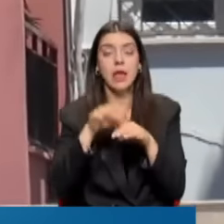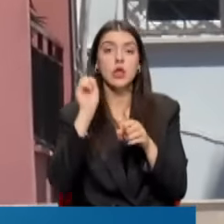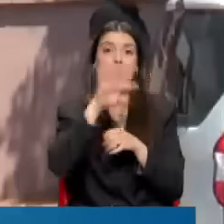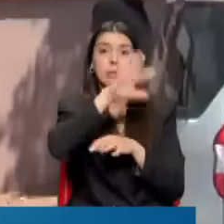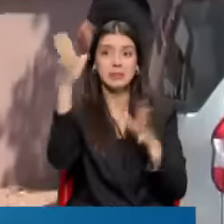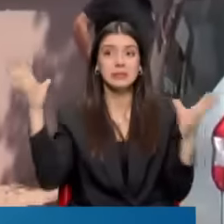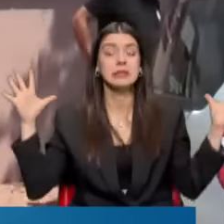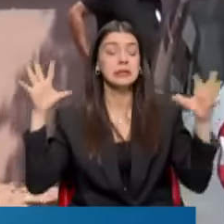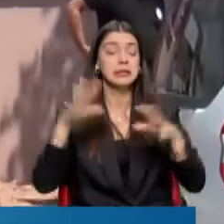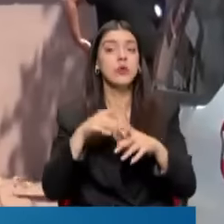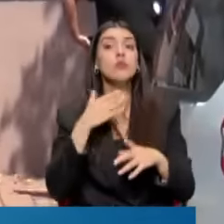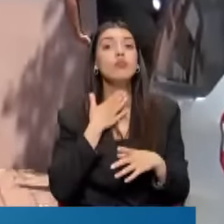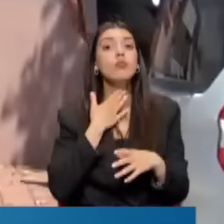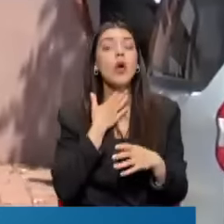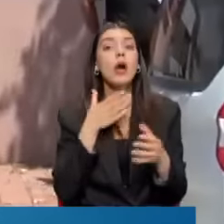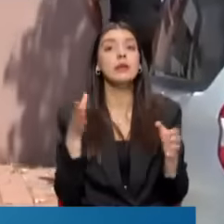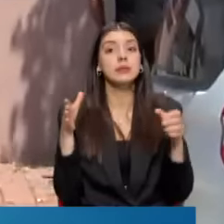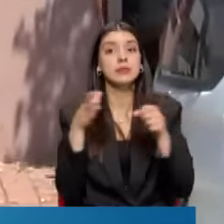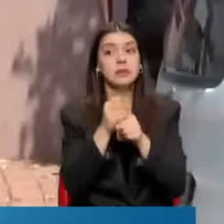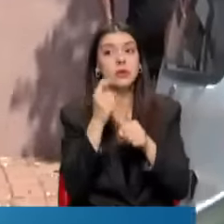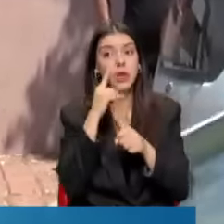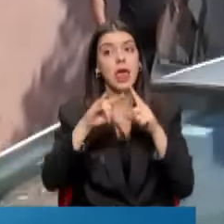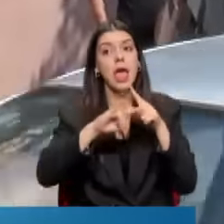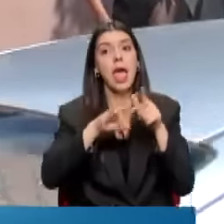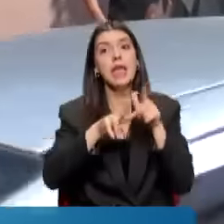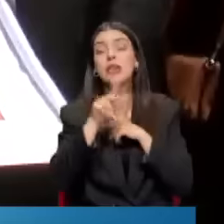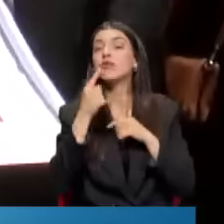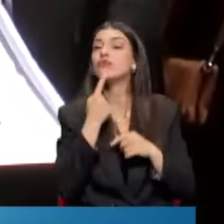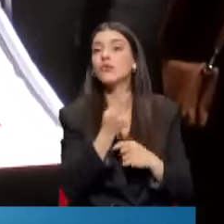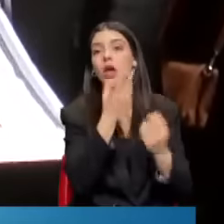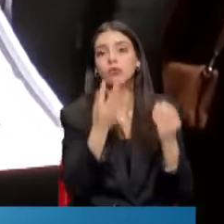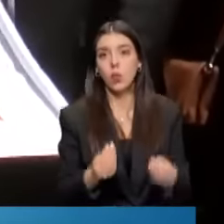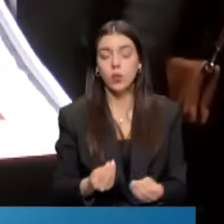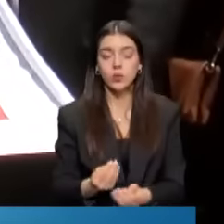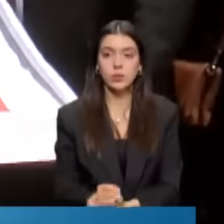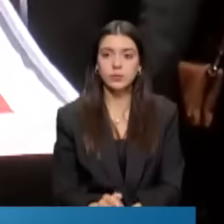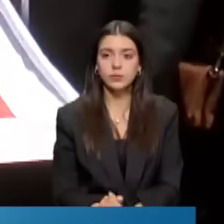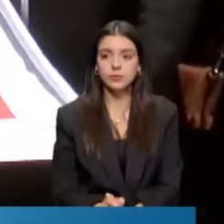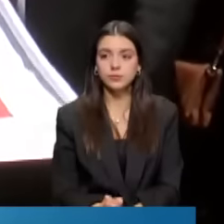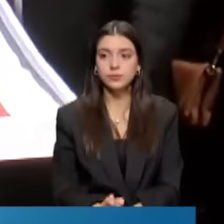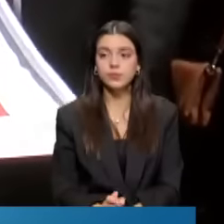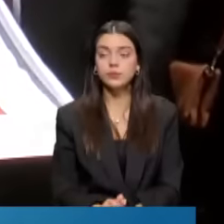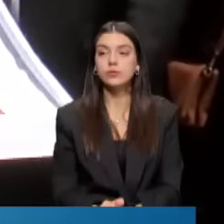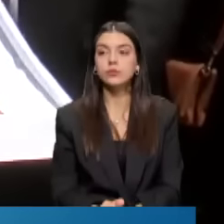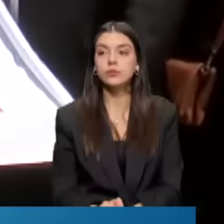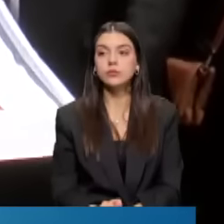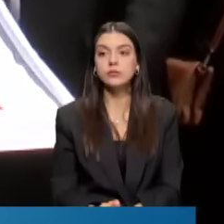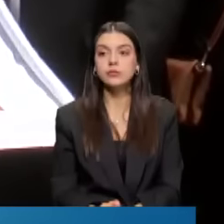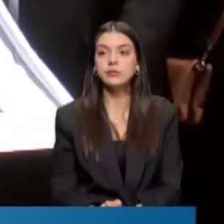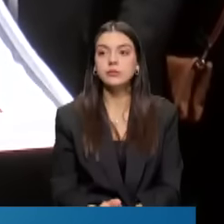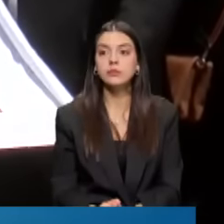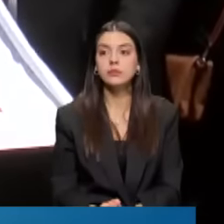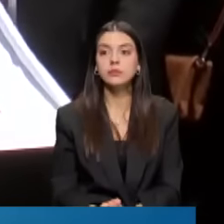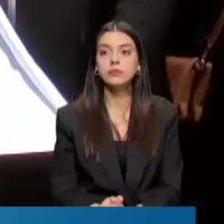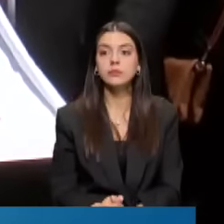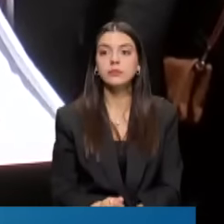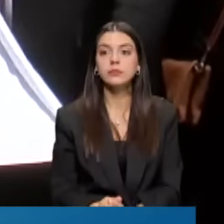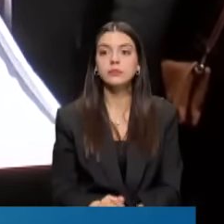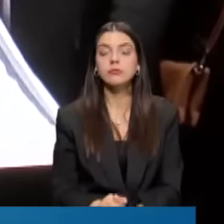Boğazı moraran Müdür Yardımcısı h'den şikayetçi oldu Susma haydır şiddete